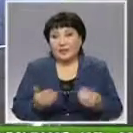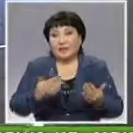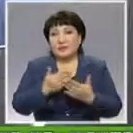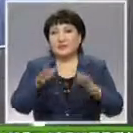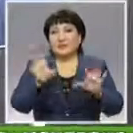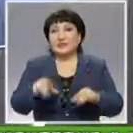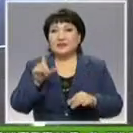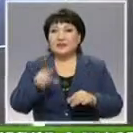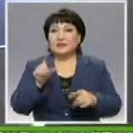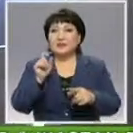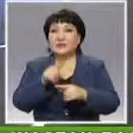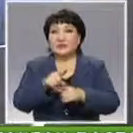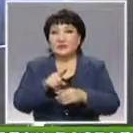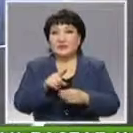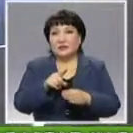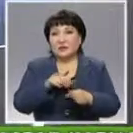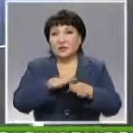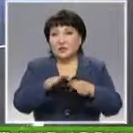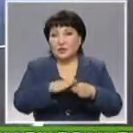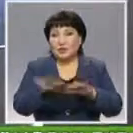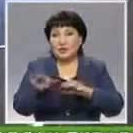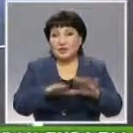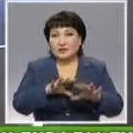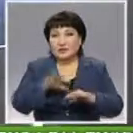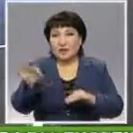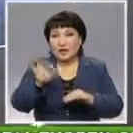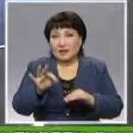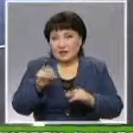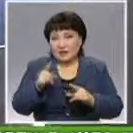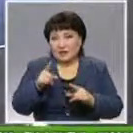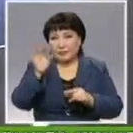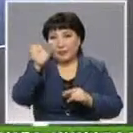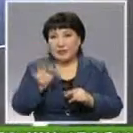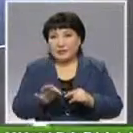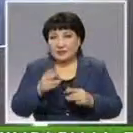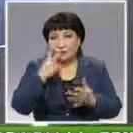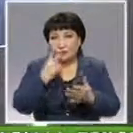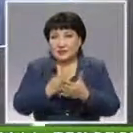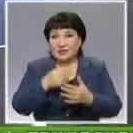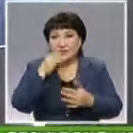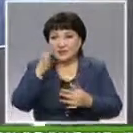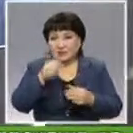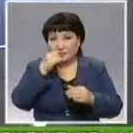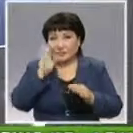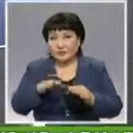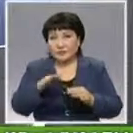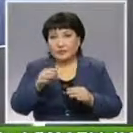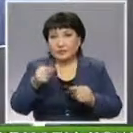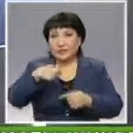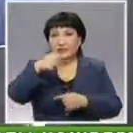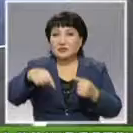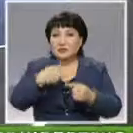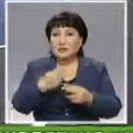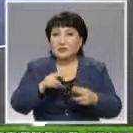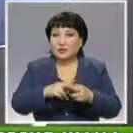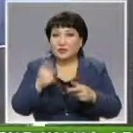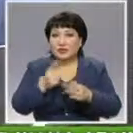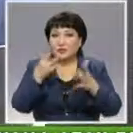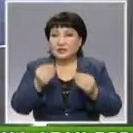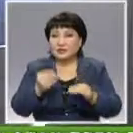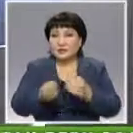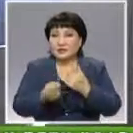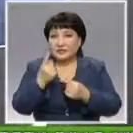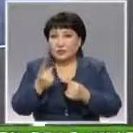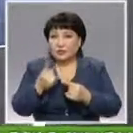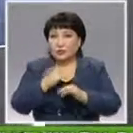президенттің тапсырмаларын орындаудағы істер жөнінде пайыздық көрсеткішпен де айта алмаймыз. Өйткені кәсіпкерлік бір күнде пайда болмайды. Оның өсіп өркендеуіне